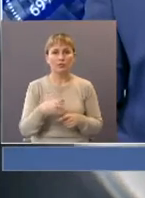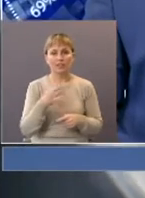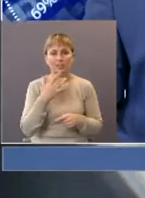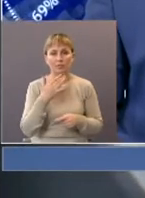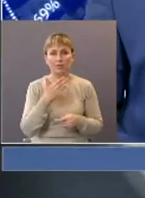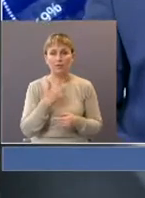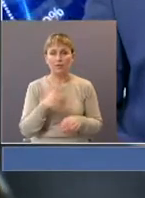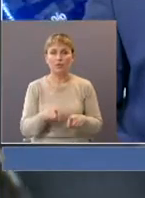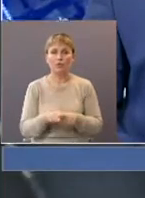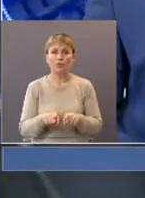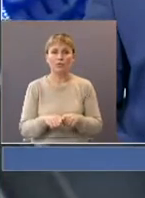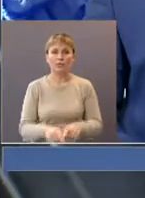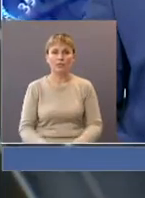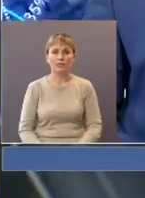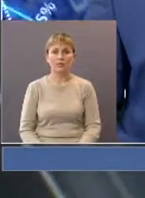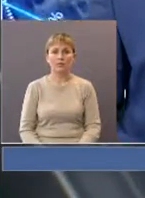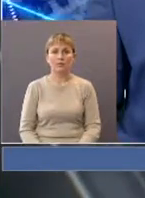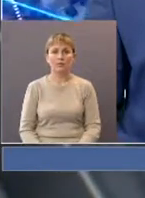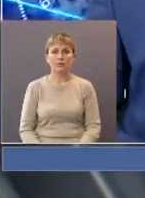импортных напитков?